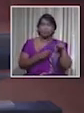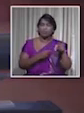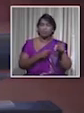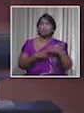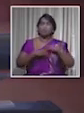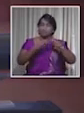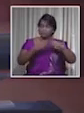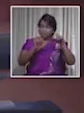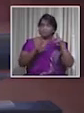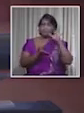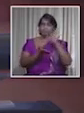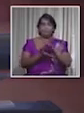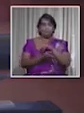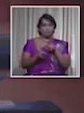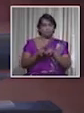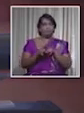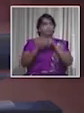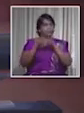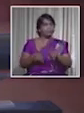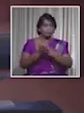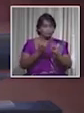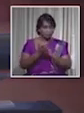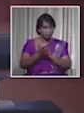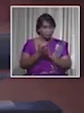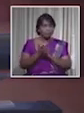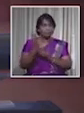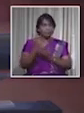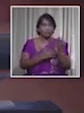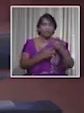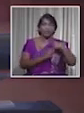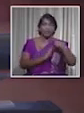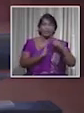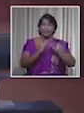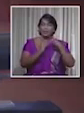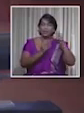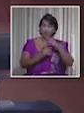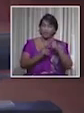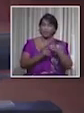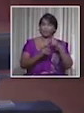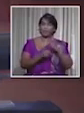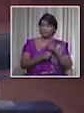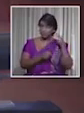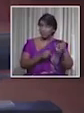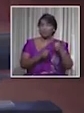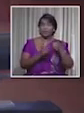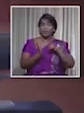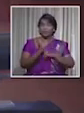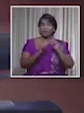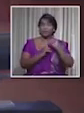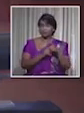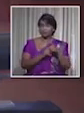නිකුත් කිරීම සඳහා තීන්දුවක් ගත්ත බව. ඒ අනුව ඒක ලියනවා ජාතික පොහොර ලේකම් කාර්යාල අධ්‍යක්ෂකවරයාට ජාතික පොහොර ලේකම්